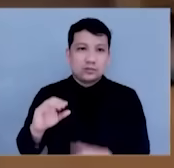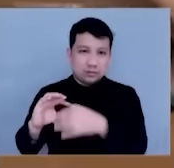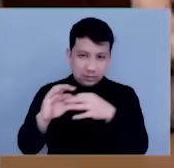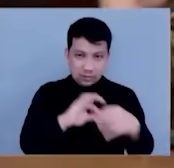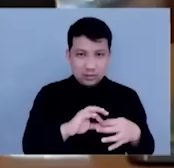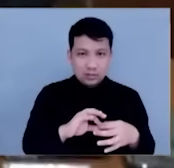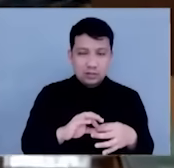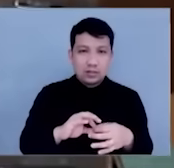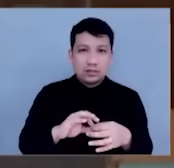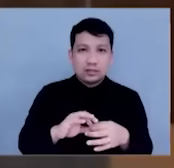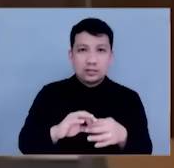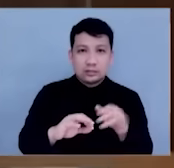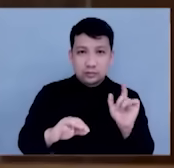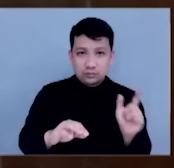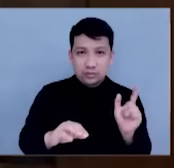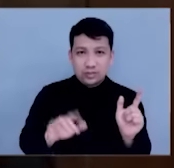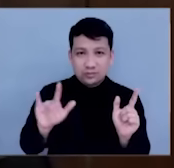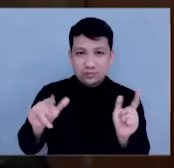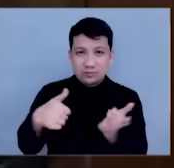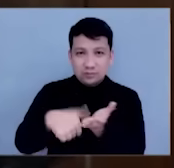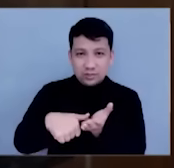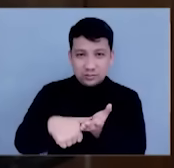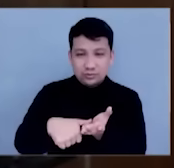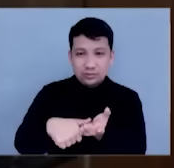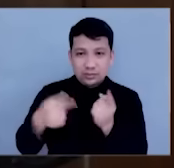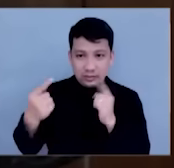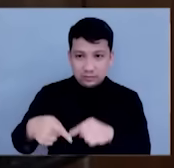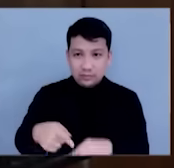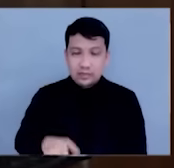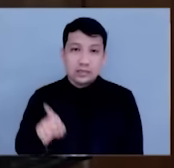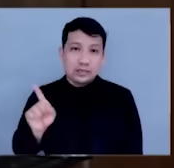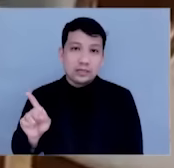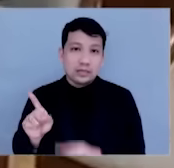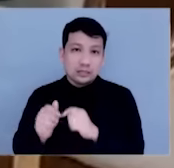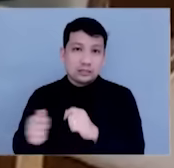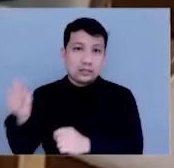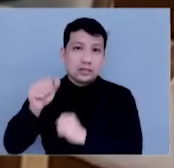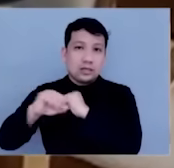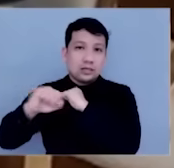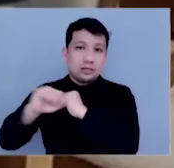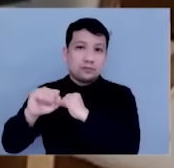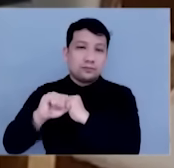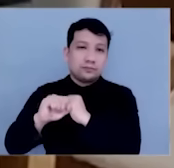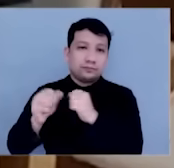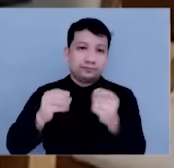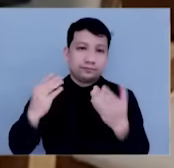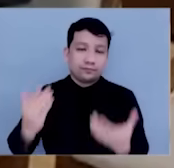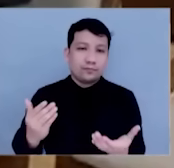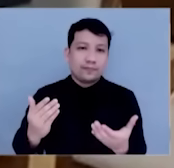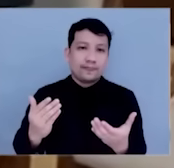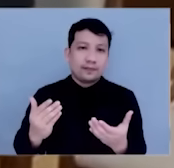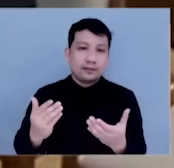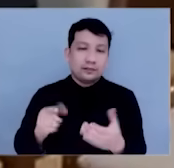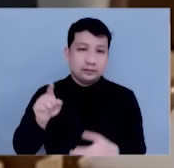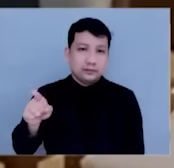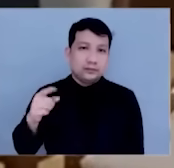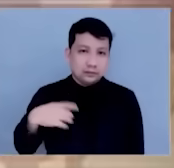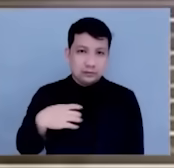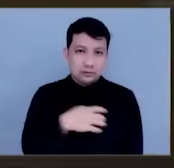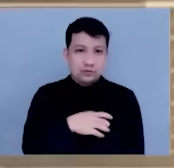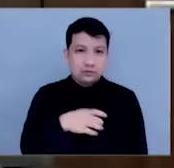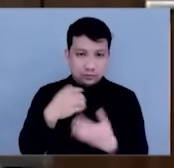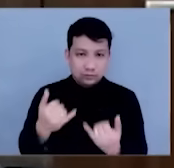midterm election ang pananambang. Si Capistrano ang tumatayong campaign manager ni Villalago na tatakmang congressman ngayong